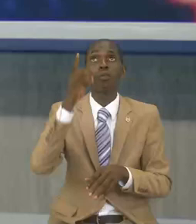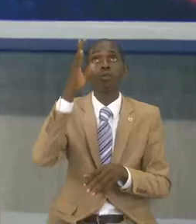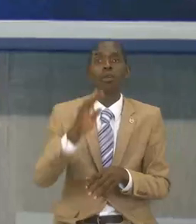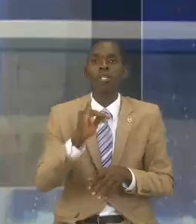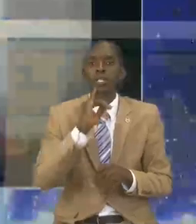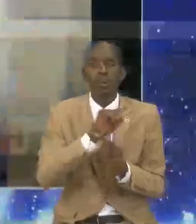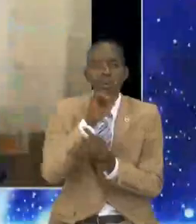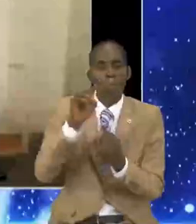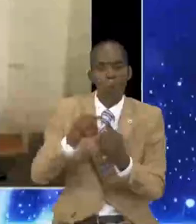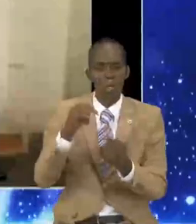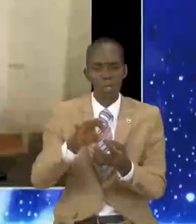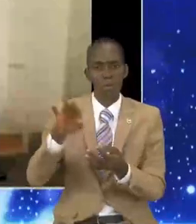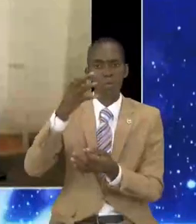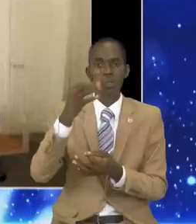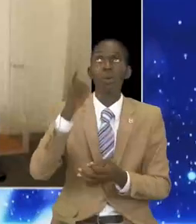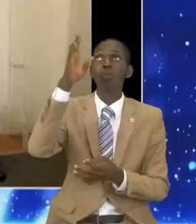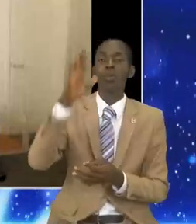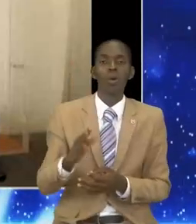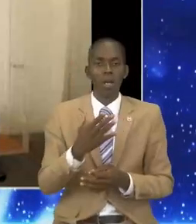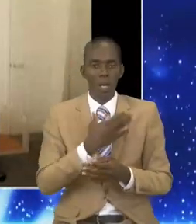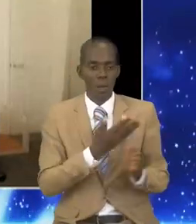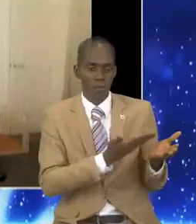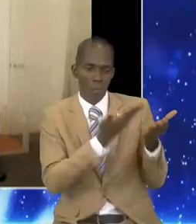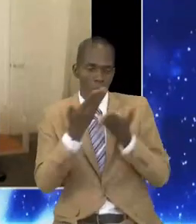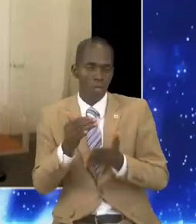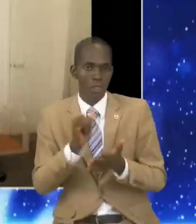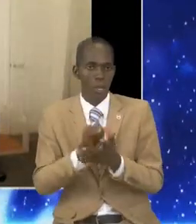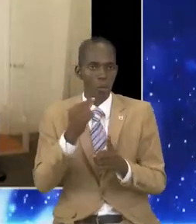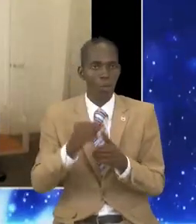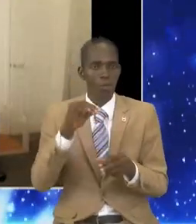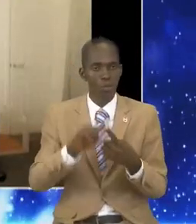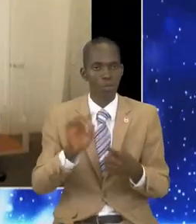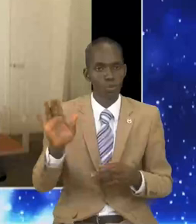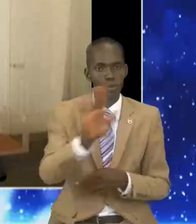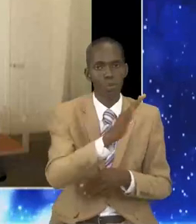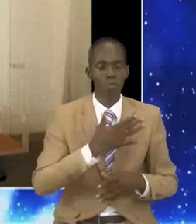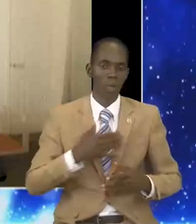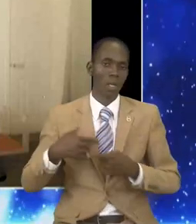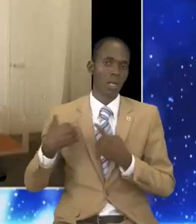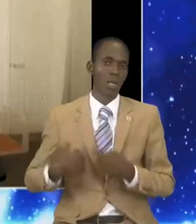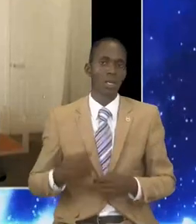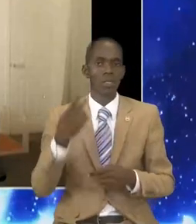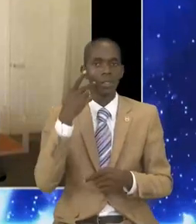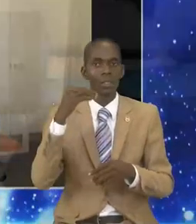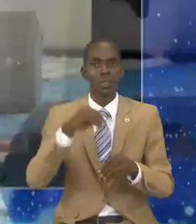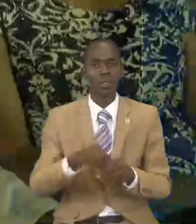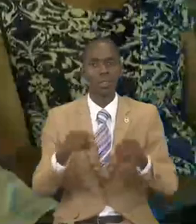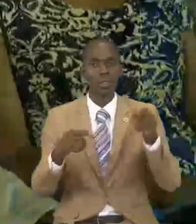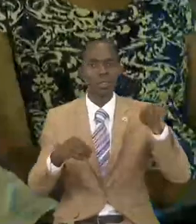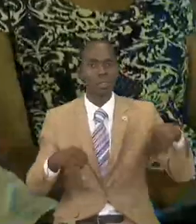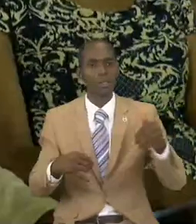lorsque l'Esprit de Dieu vient et il applique cette parole dans nos cœurs. Voyons Jacques chapitre